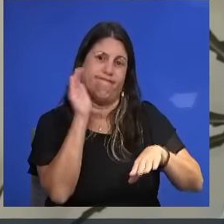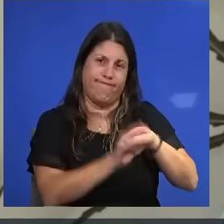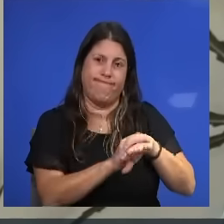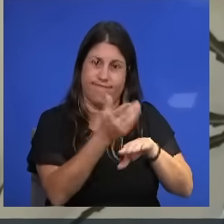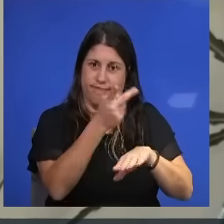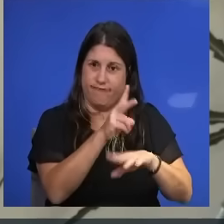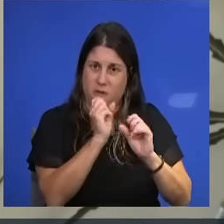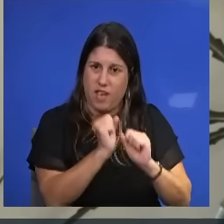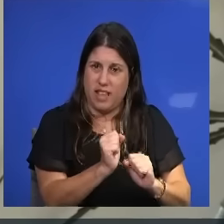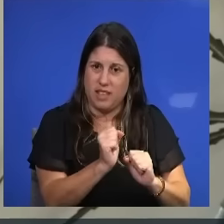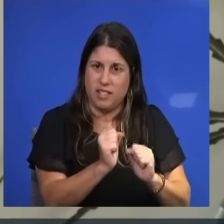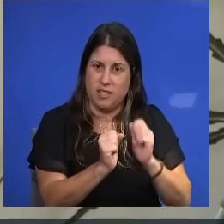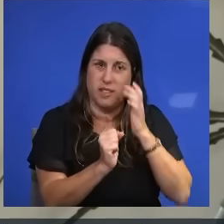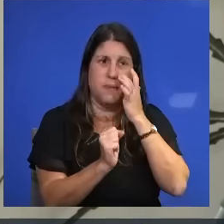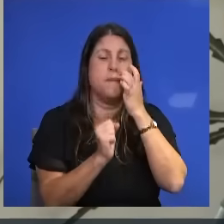הבנתי.